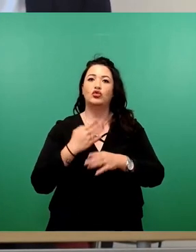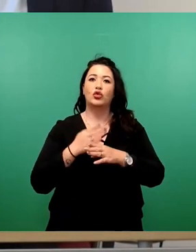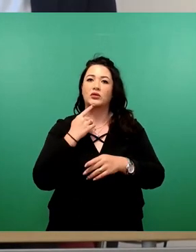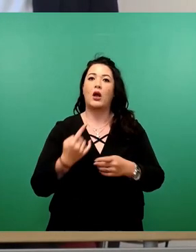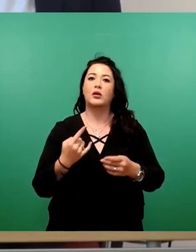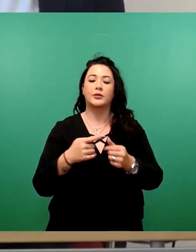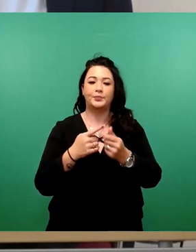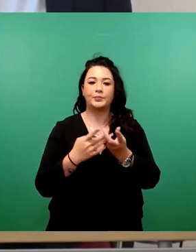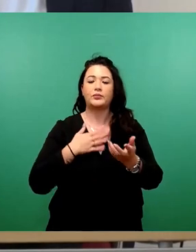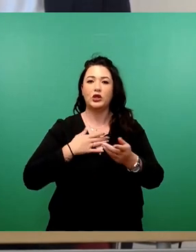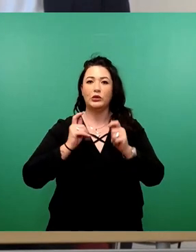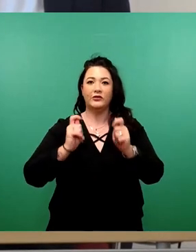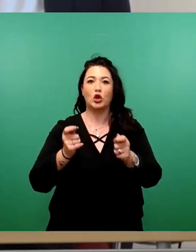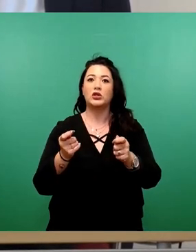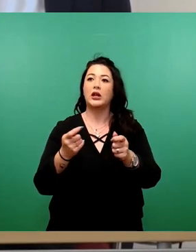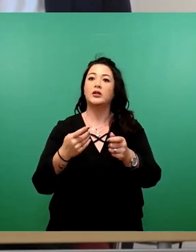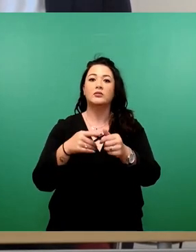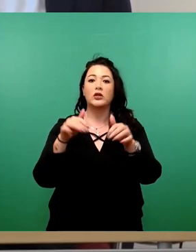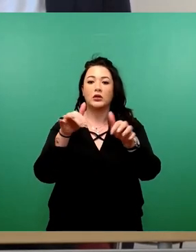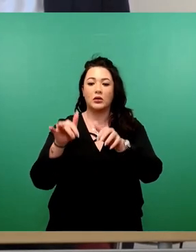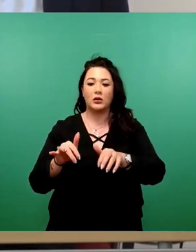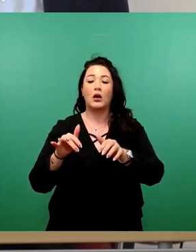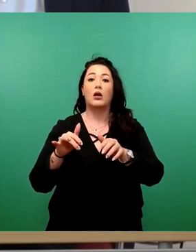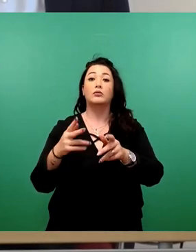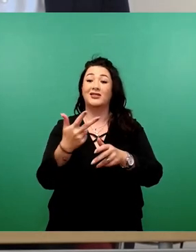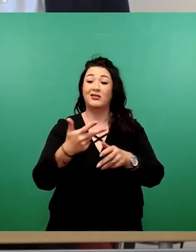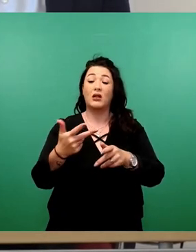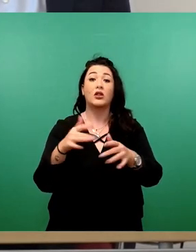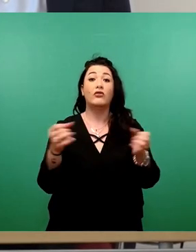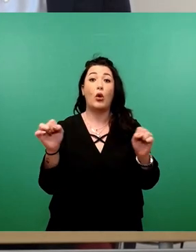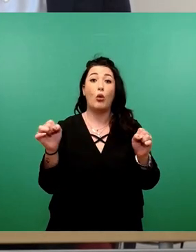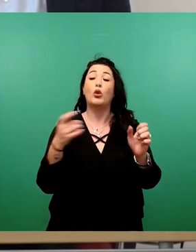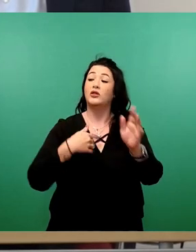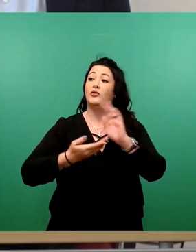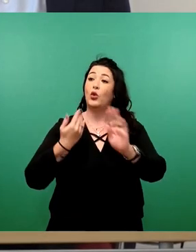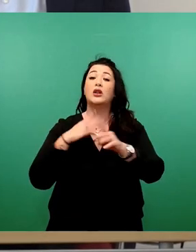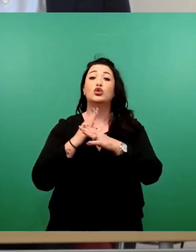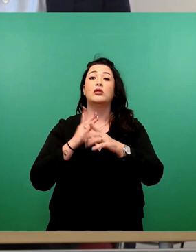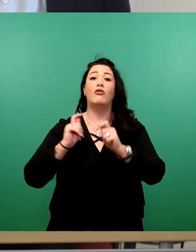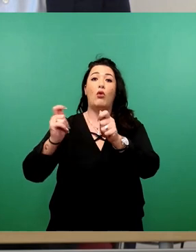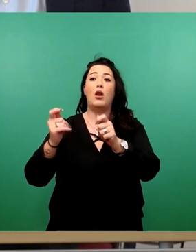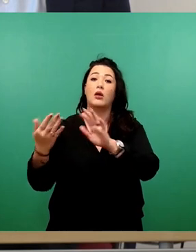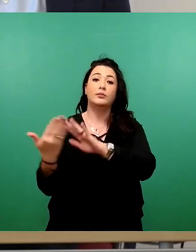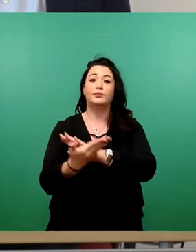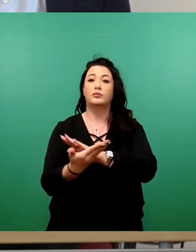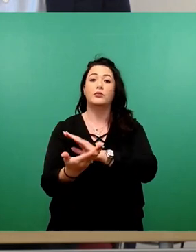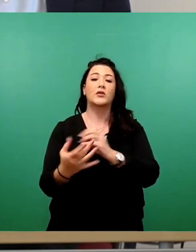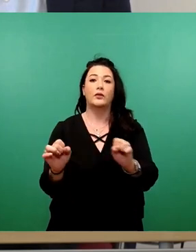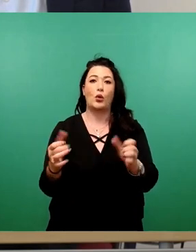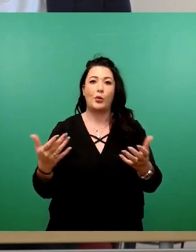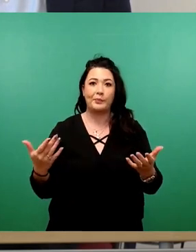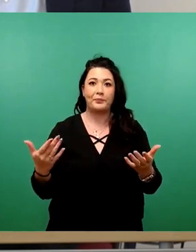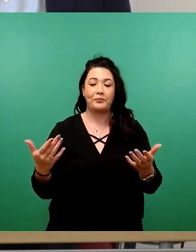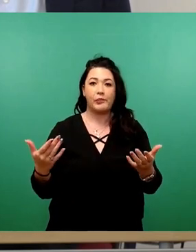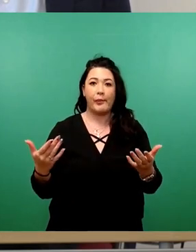herausrekrutieren und wie ich meine Originalvorlage eingebracht habe. Die hat ganz wesentlich ist